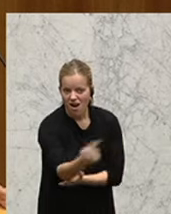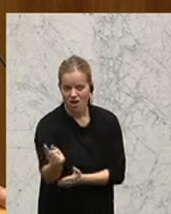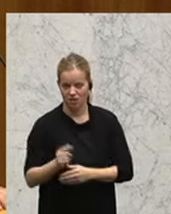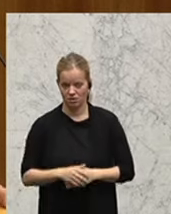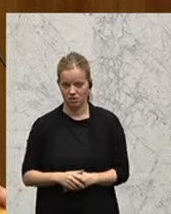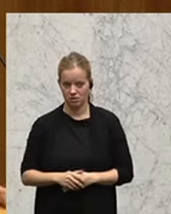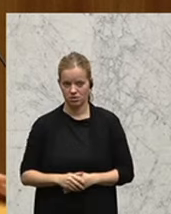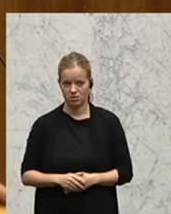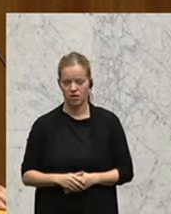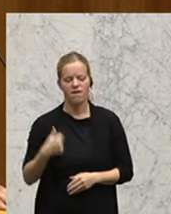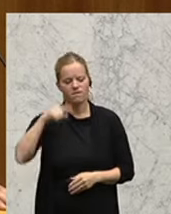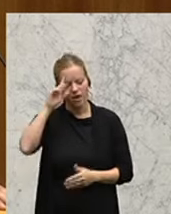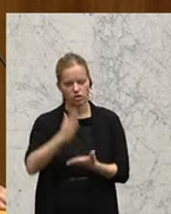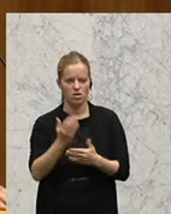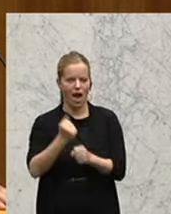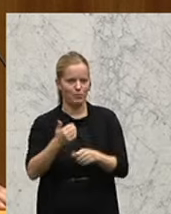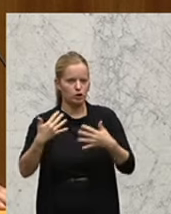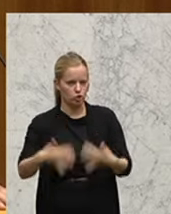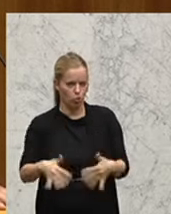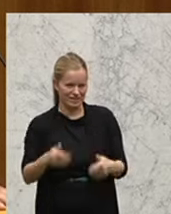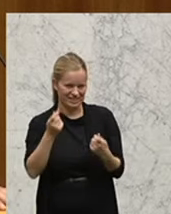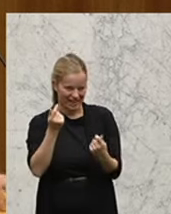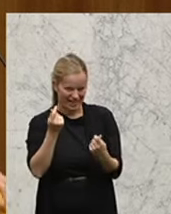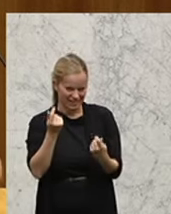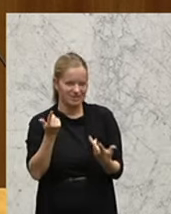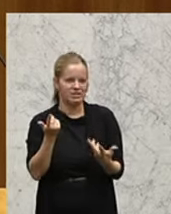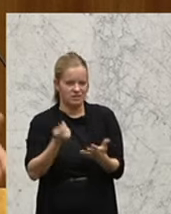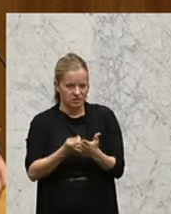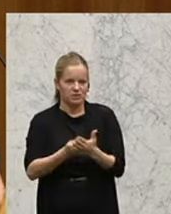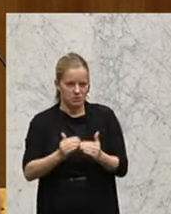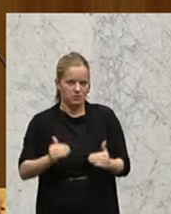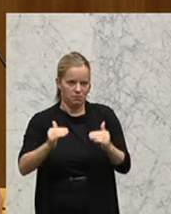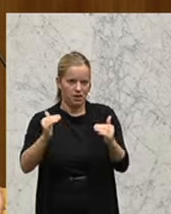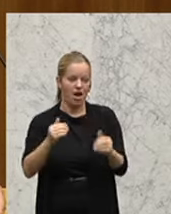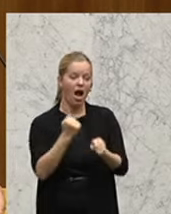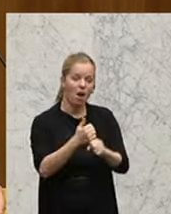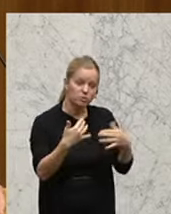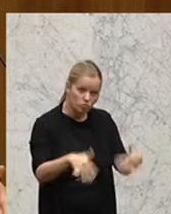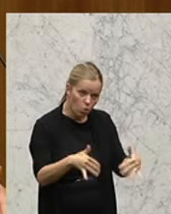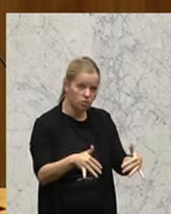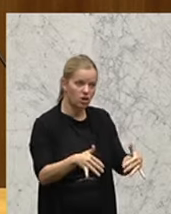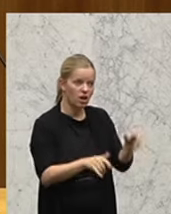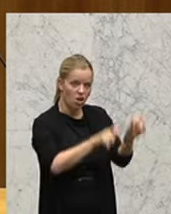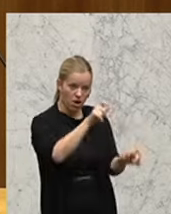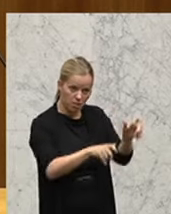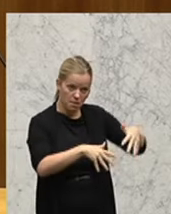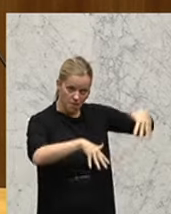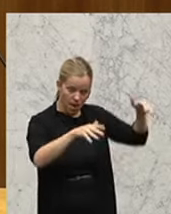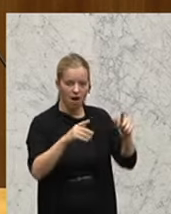Arbeitslosengeld hinaufgehen, weil eben die Arbeitslosigkeit gestiegen ist. Verbunden mit hoher Arbeitslosigkeit sind immer